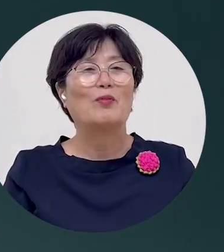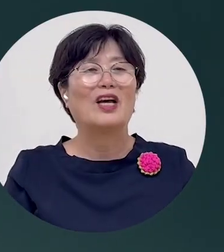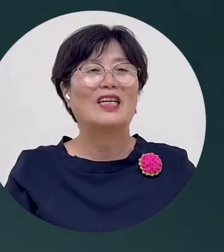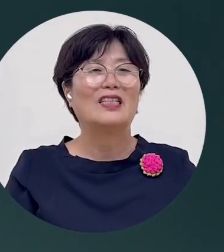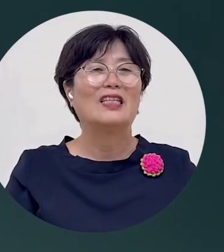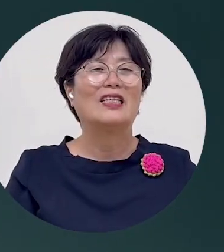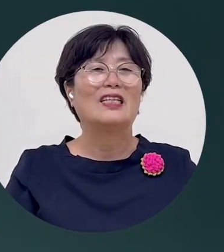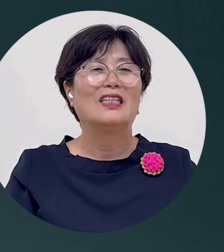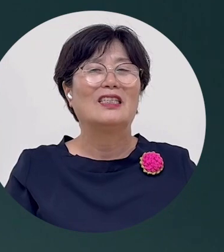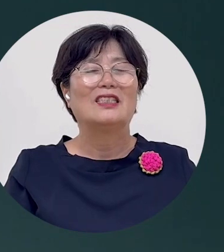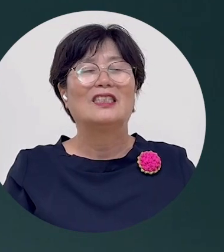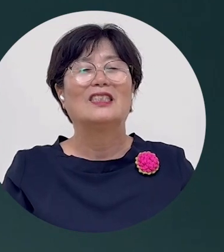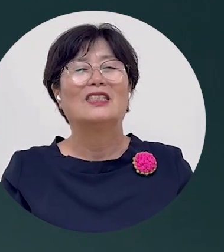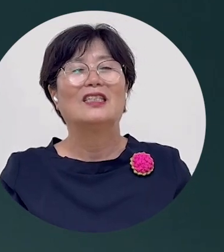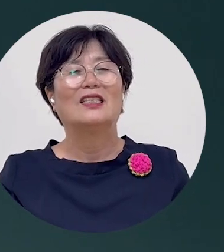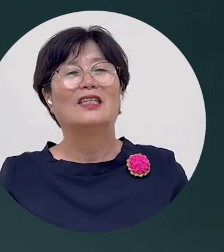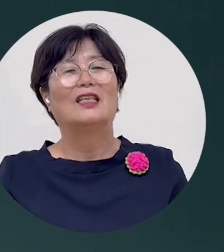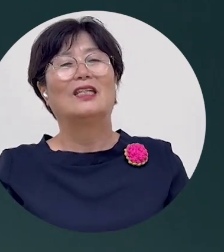하겠어요?